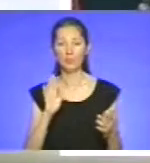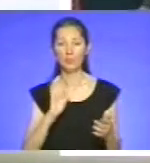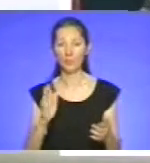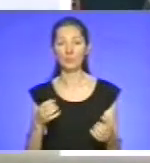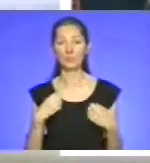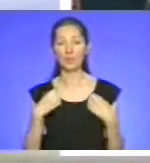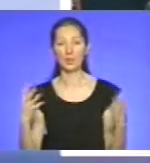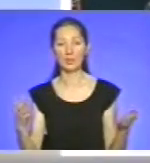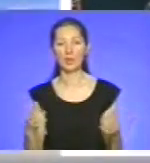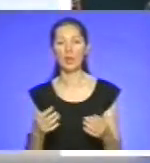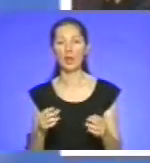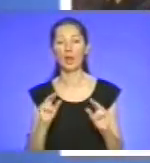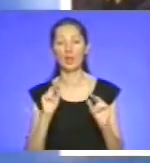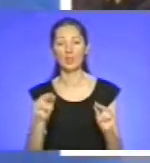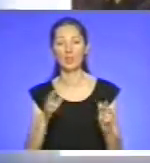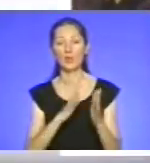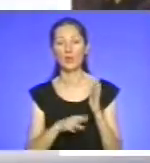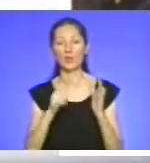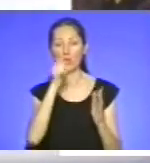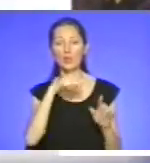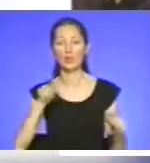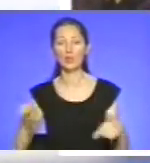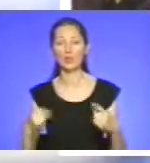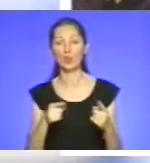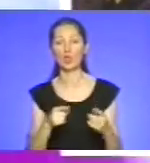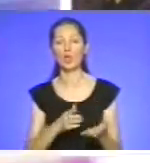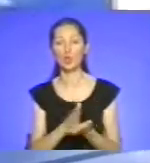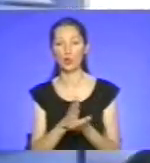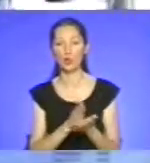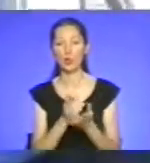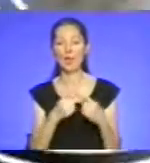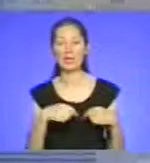урочистості з нагоди 90-ї річниці створення служби дільничних інспекторів міліції.